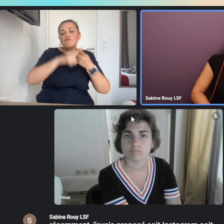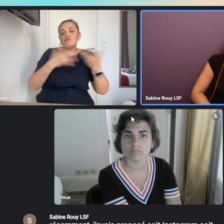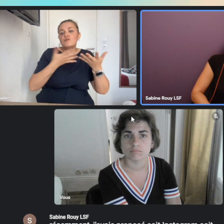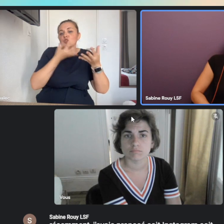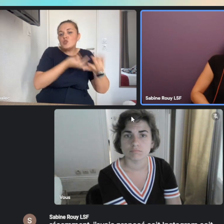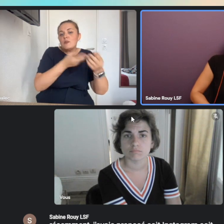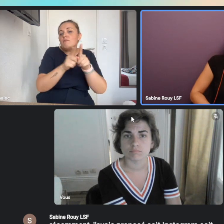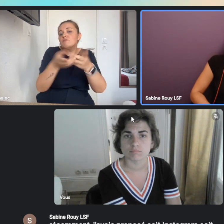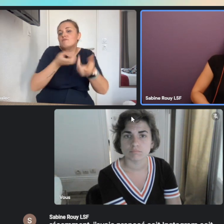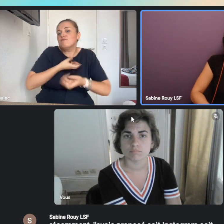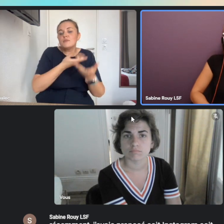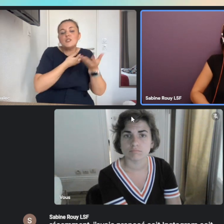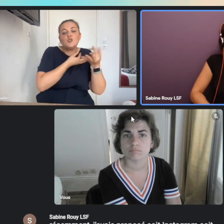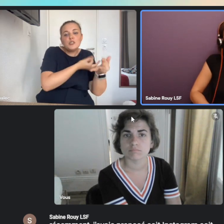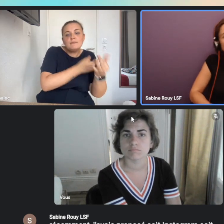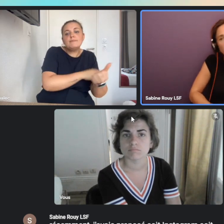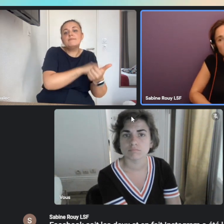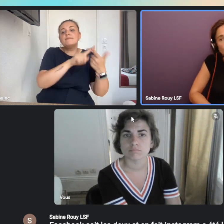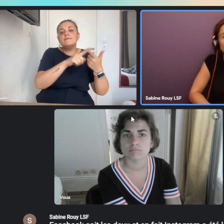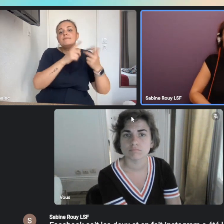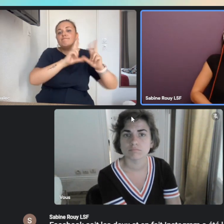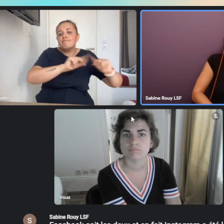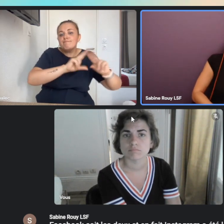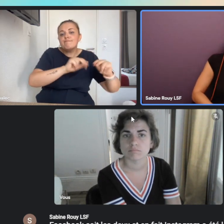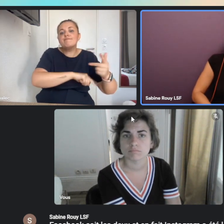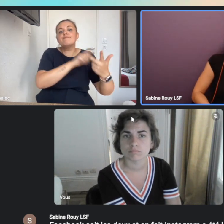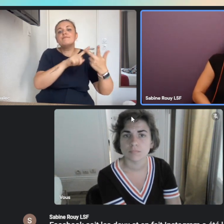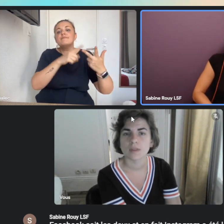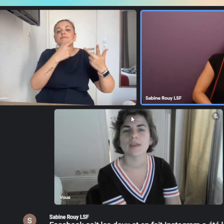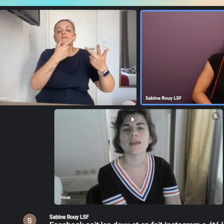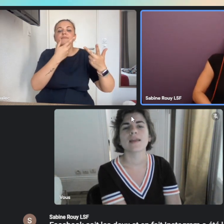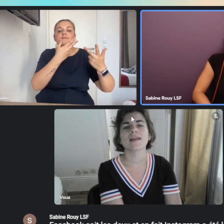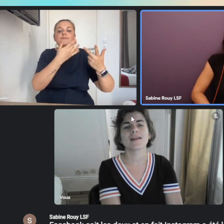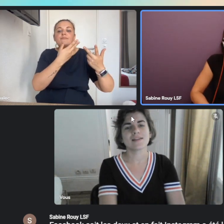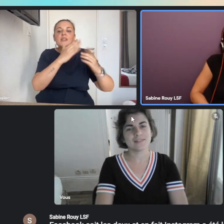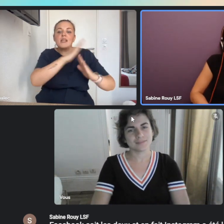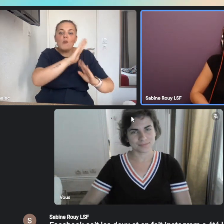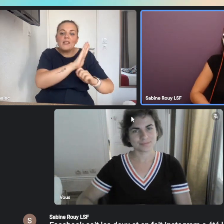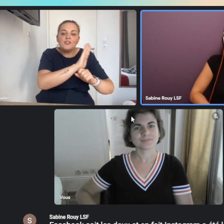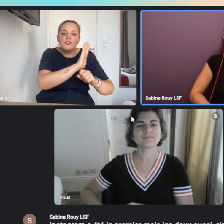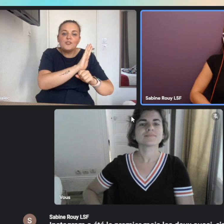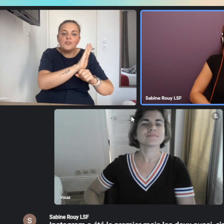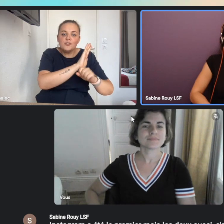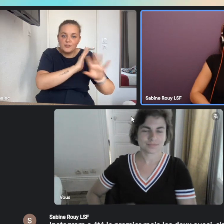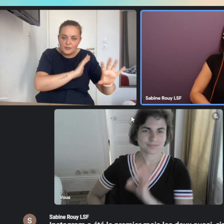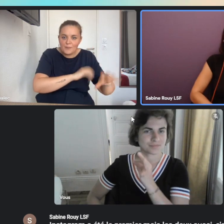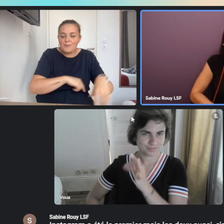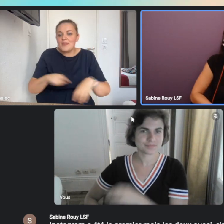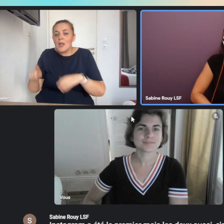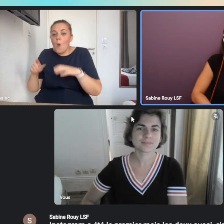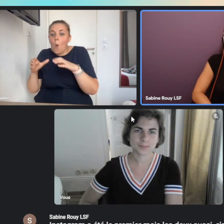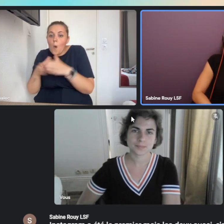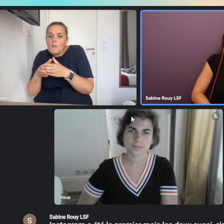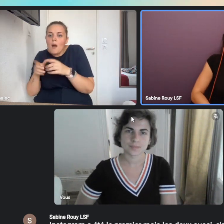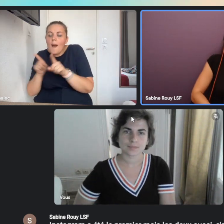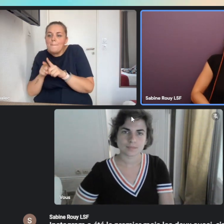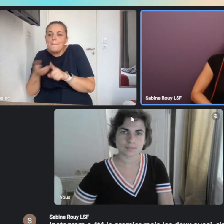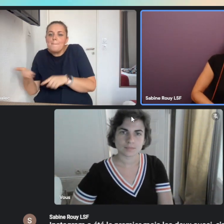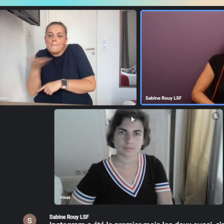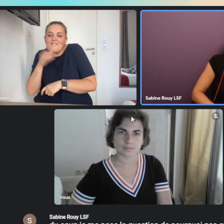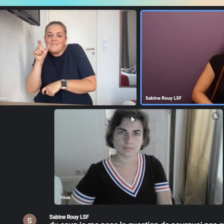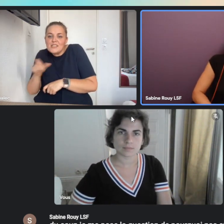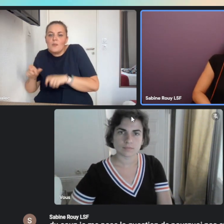un compte Instagram pour justement de la sensibilisation, d'expression, des explications, des témoignages d'une part